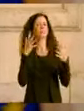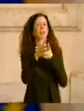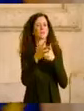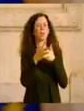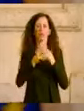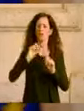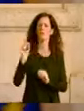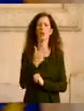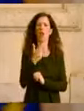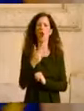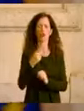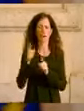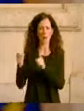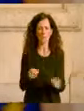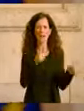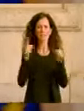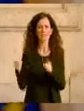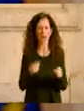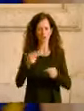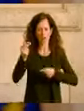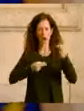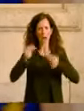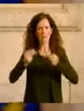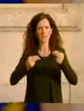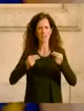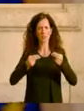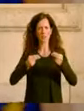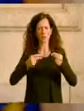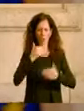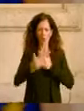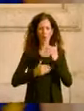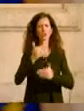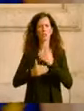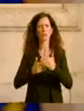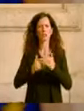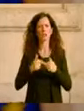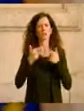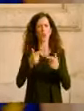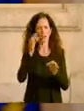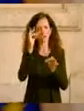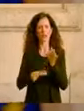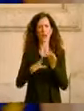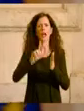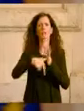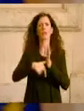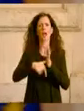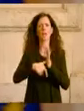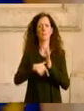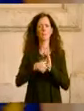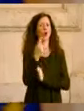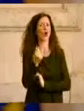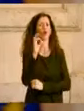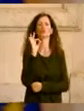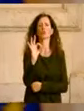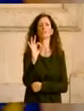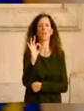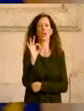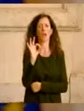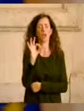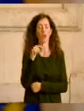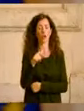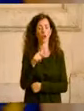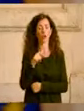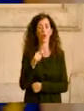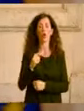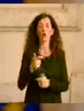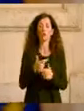alcuni passaggi dei vari procedimenti amministrativi, in modo da accelerare a costo pressoché zero la crescita